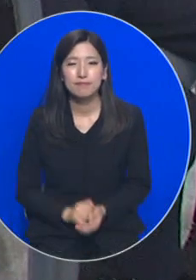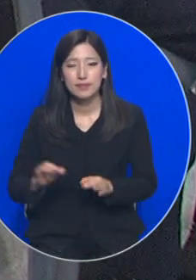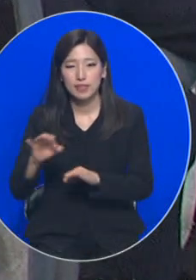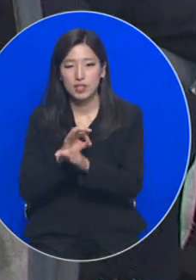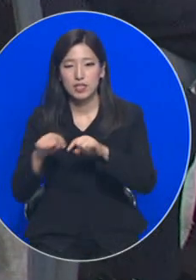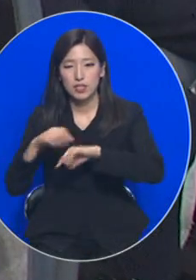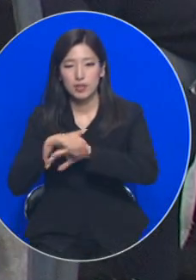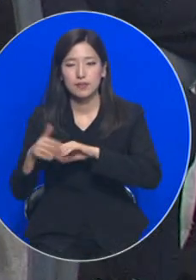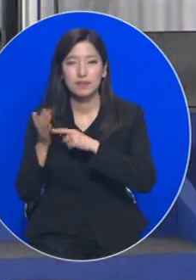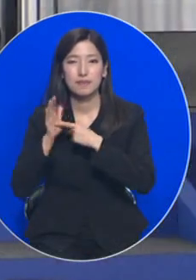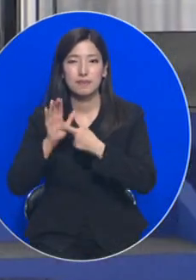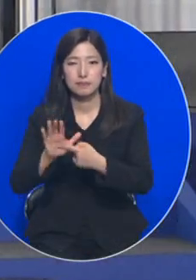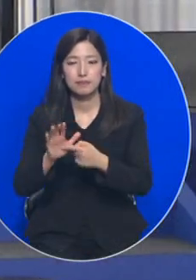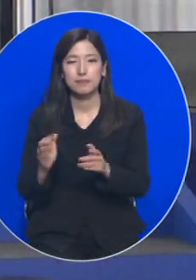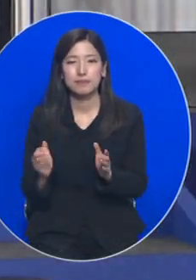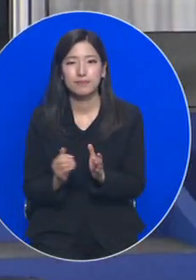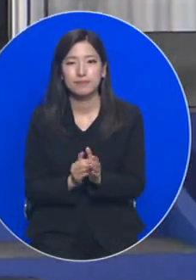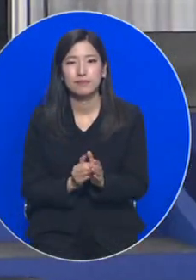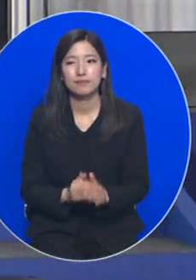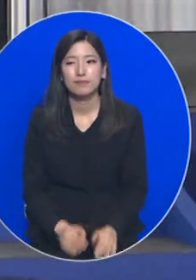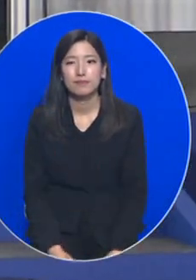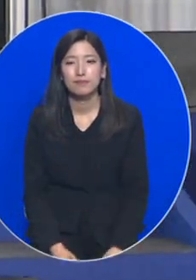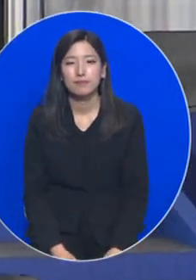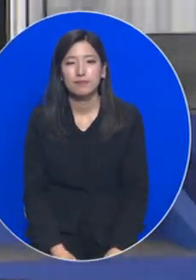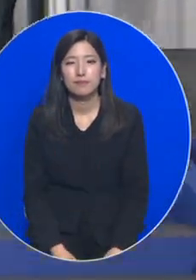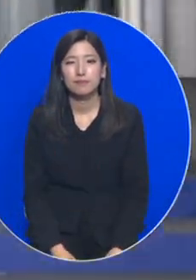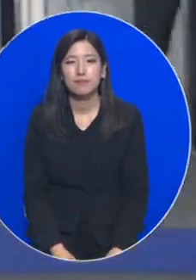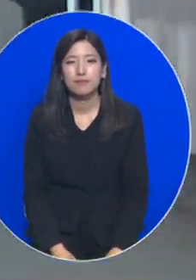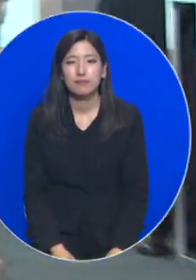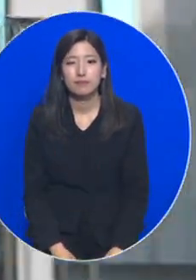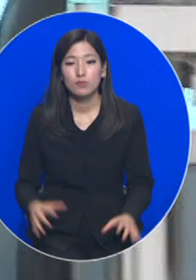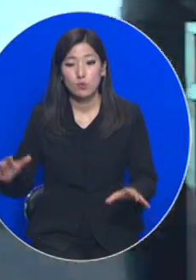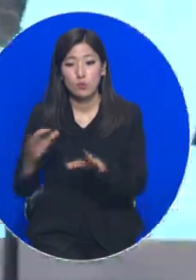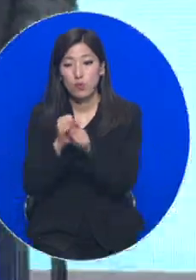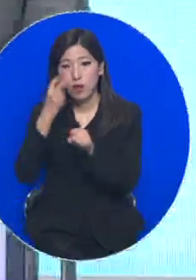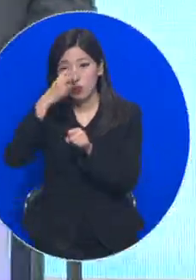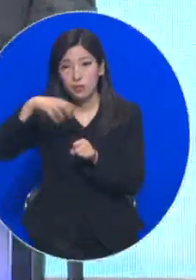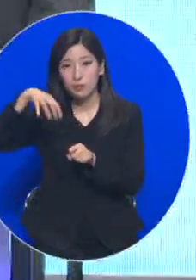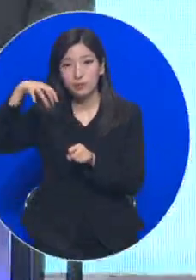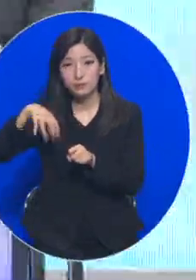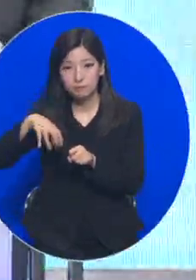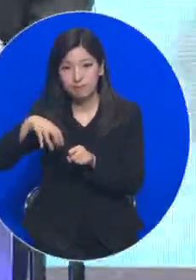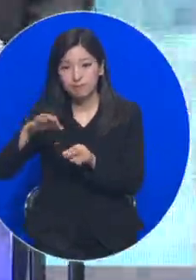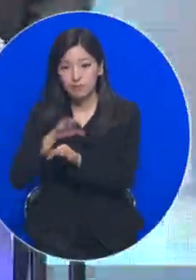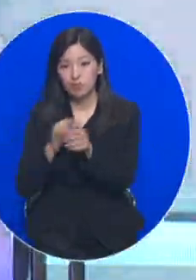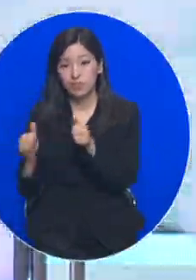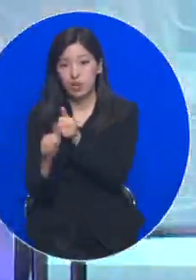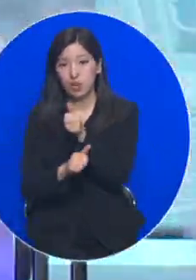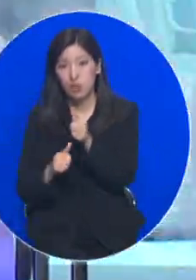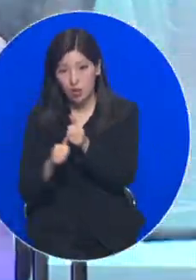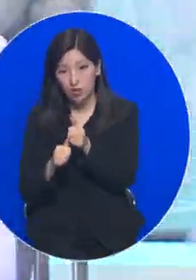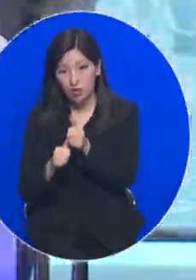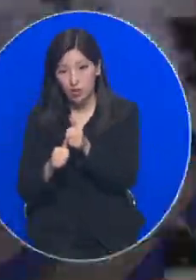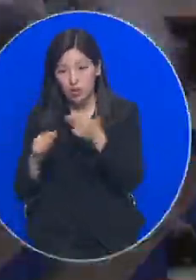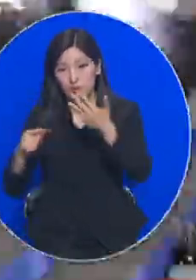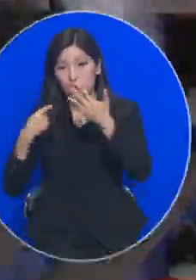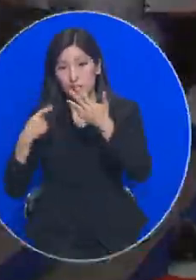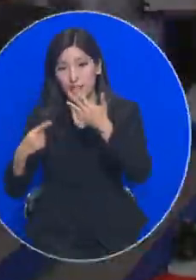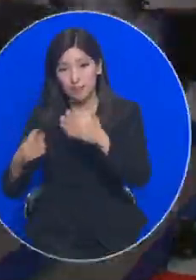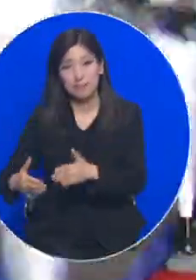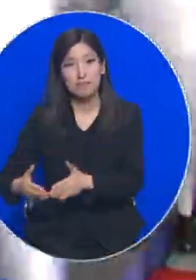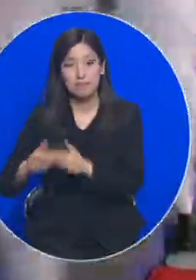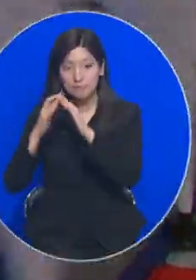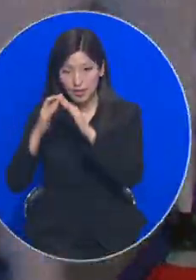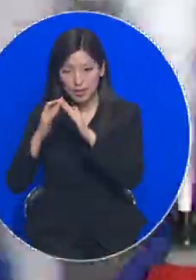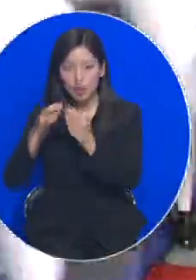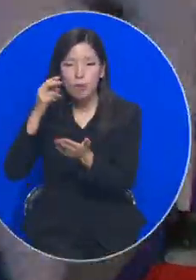맵을 발표했습니다 또 수소 경제 관련 컨트롤타워 역할을 할 수소 경제 위원회를 이 다리를 조기 출범하고 제도적